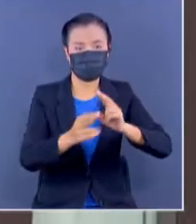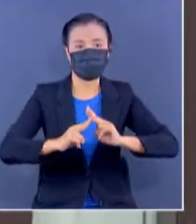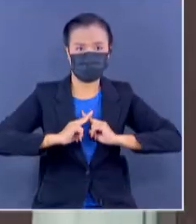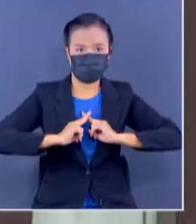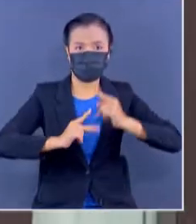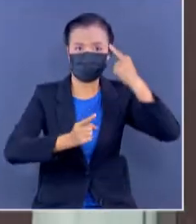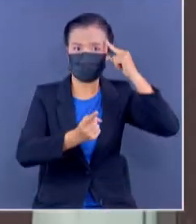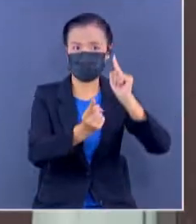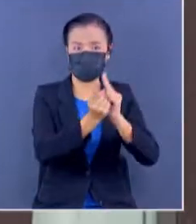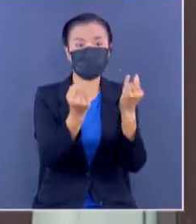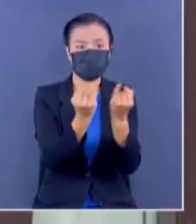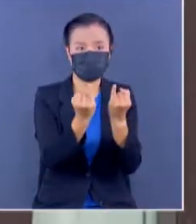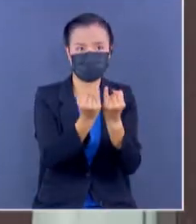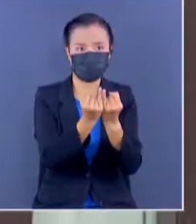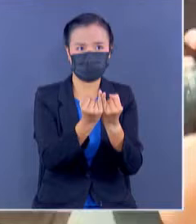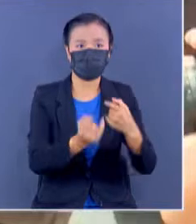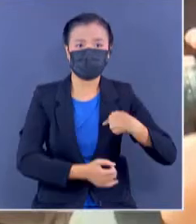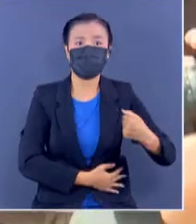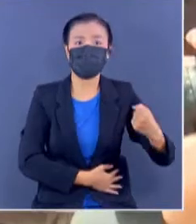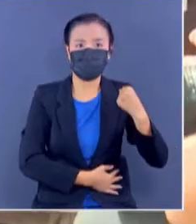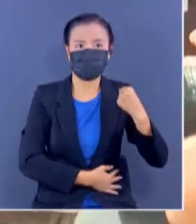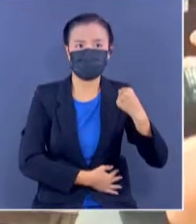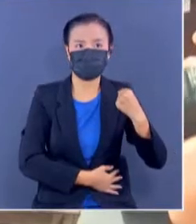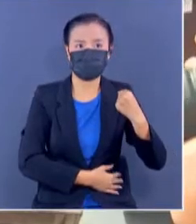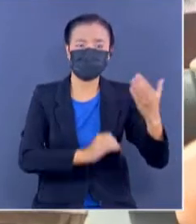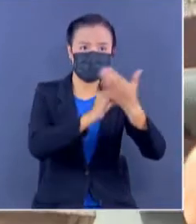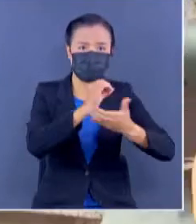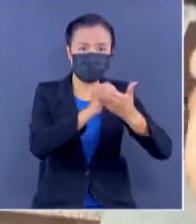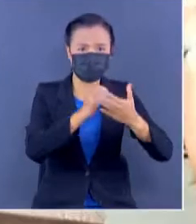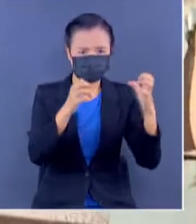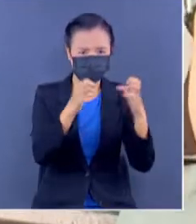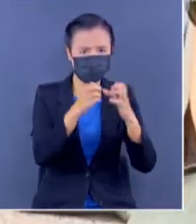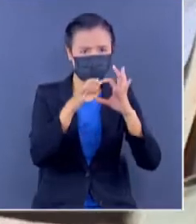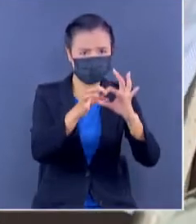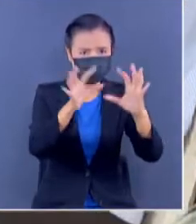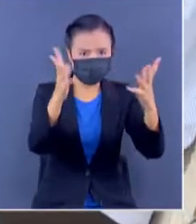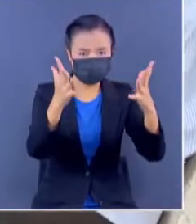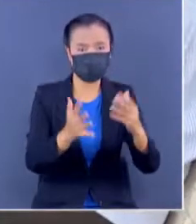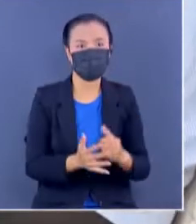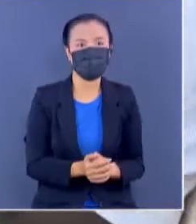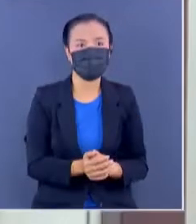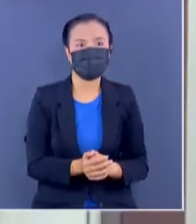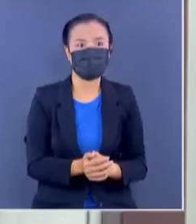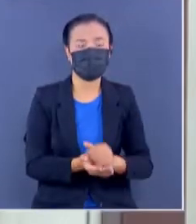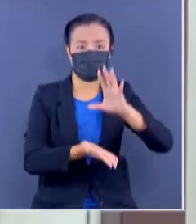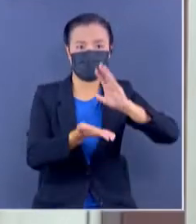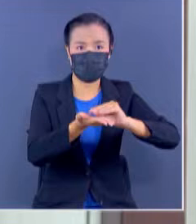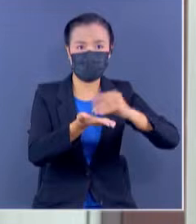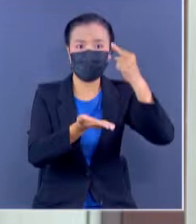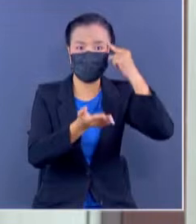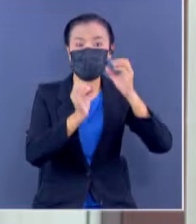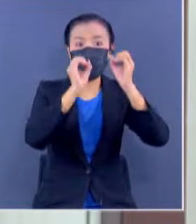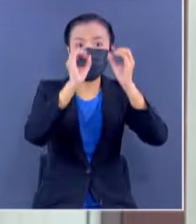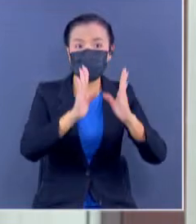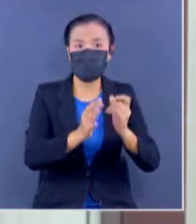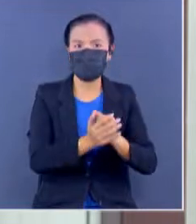รู้จักครูแดนสนิทสนมกับครูแดนมั่นใจเลยว่าครูแดนไม่มีส่วนเกี่ยวข้องกับยาเสพติดนะคะ ครับ แล้วเท่าที่ทราบข้อมูลมาครูแดนเนี่